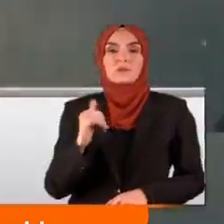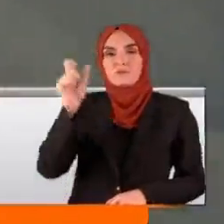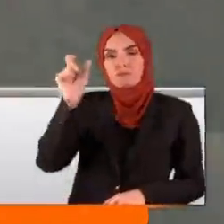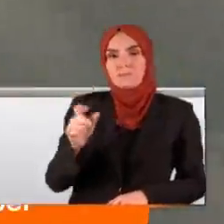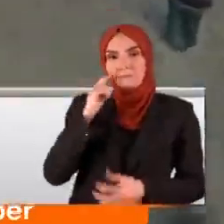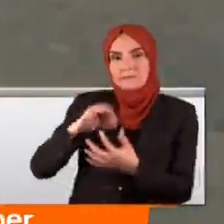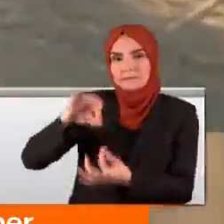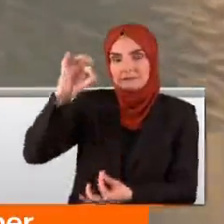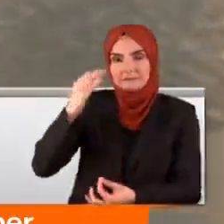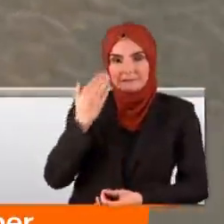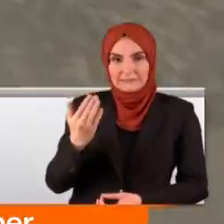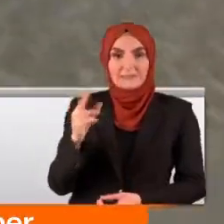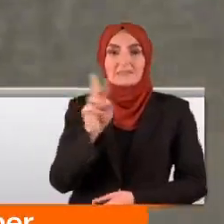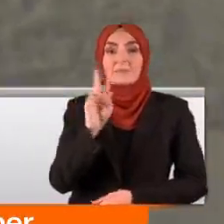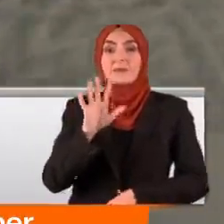kalabiliyor.